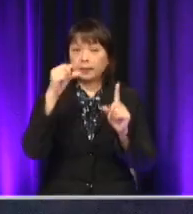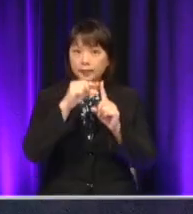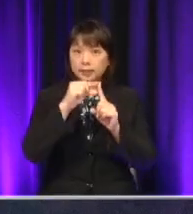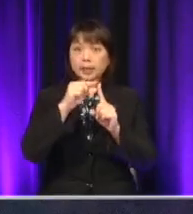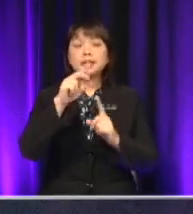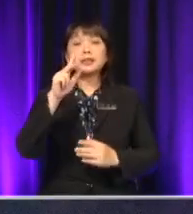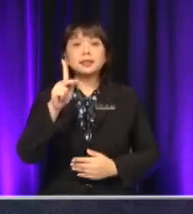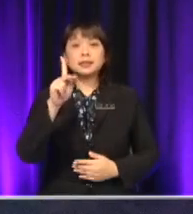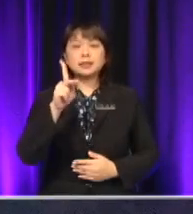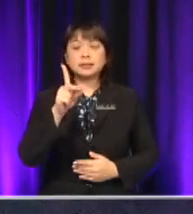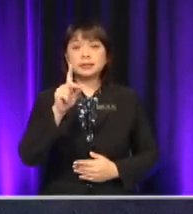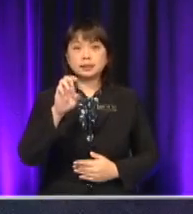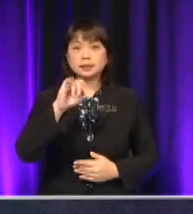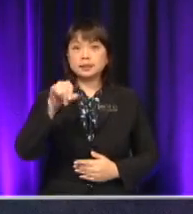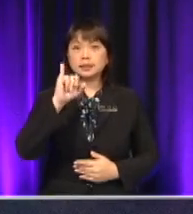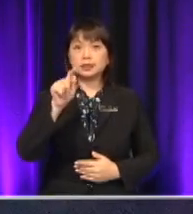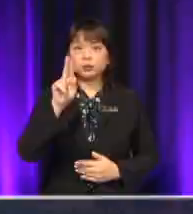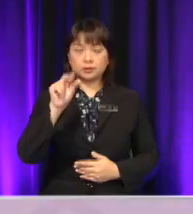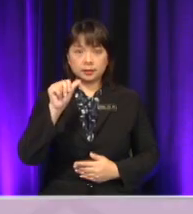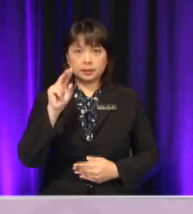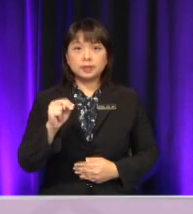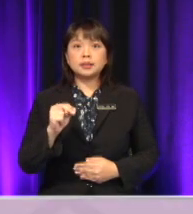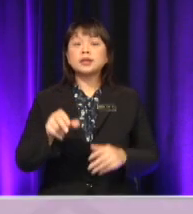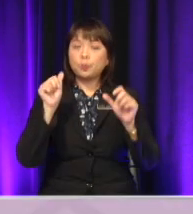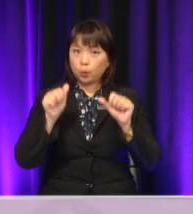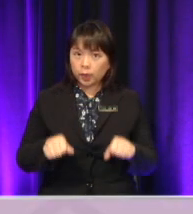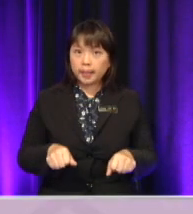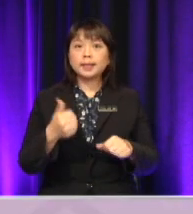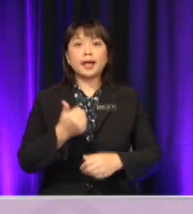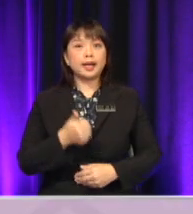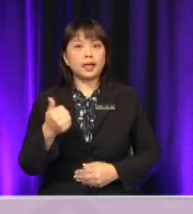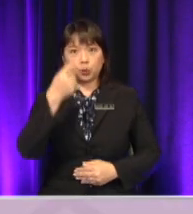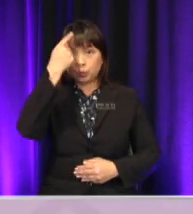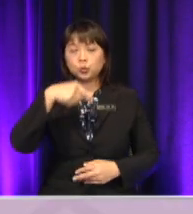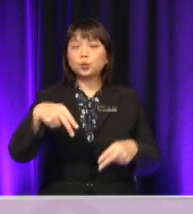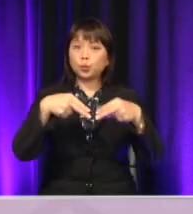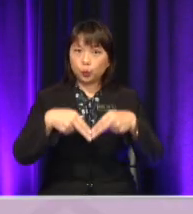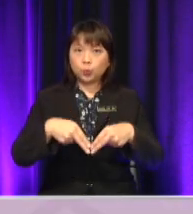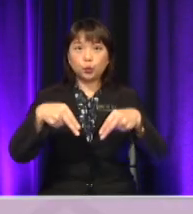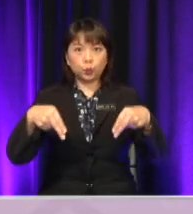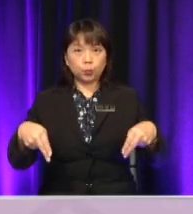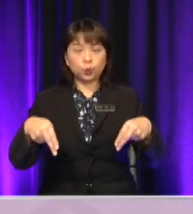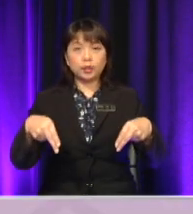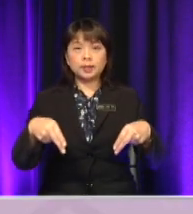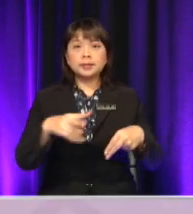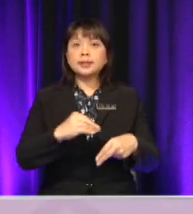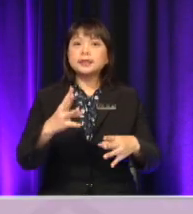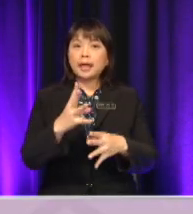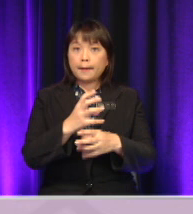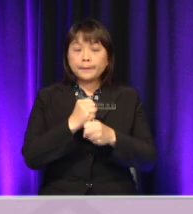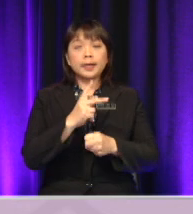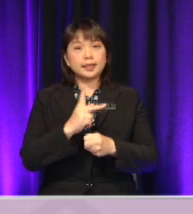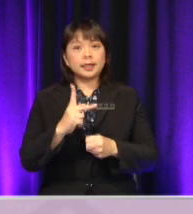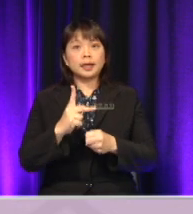itu kejituan? Kejituan ini adalah kebolehan alat untuk mengukur mendapatkan bacaan yang